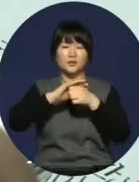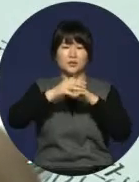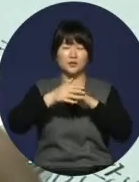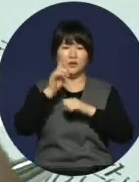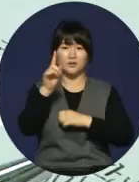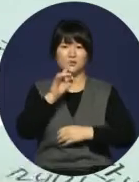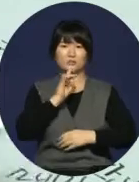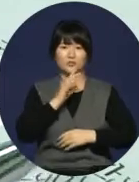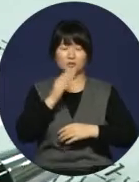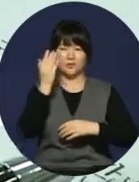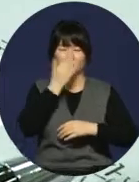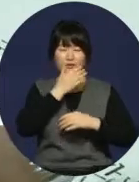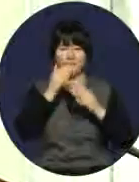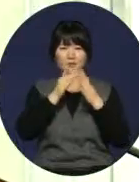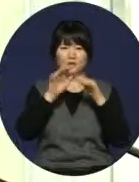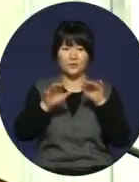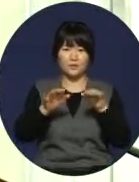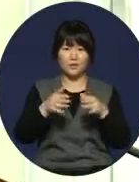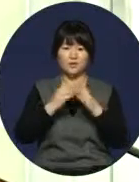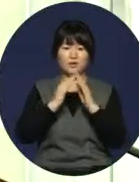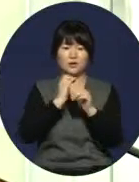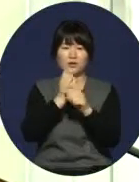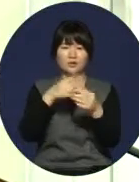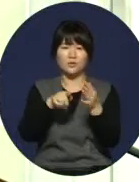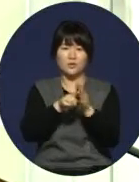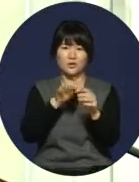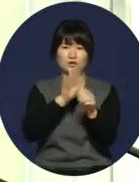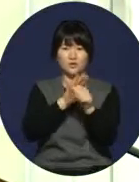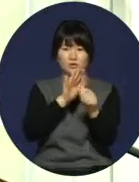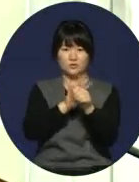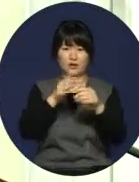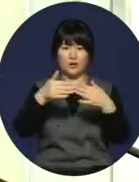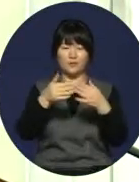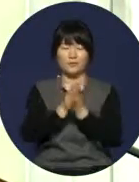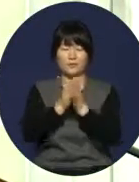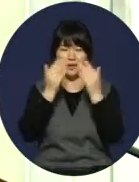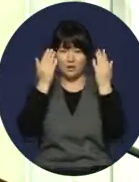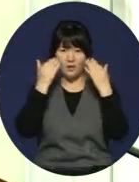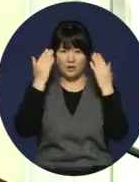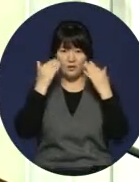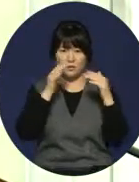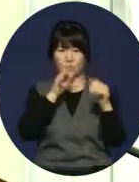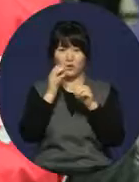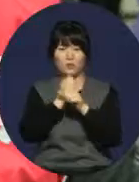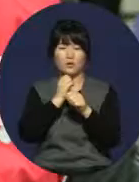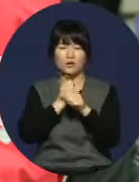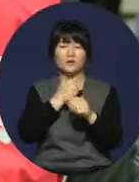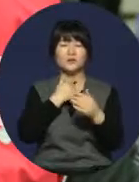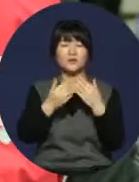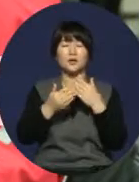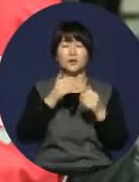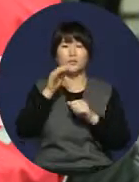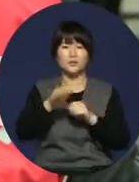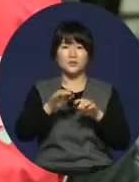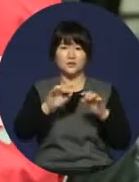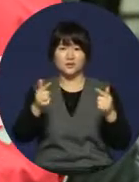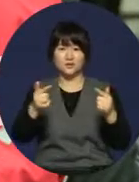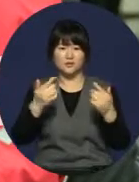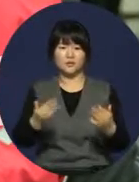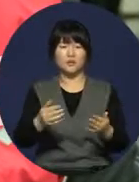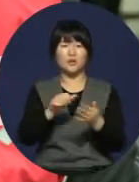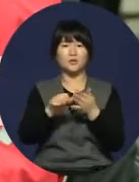세계 하나뿐인 스마일 빌리지 상옥 조성을 위한 지원과 폐교를 활용한 체험장, 게스트하우스, 야영장